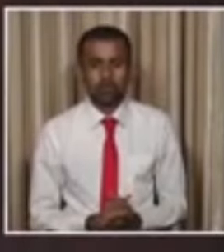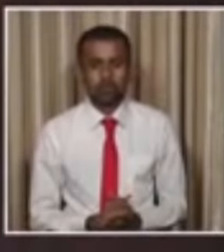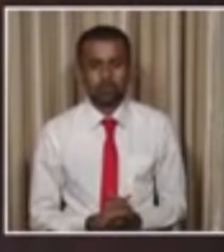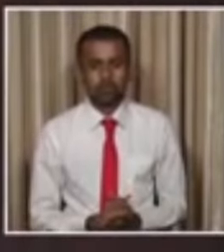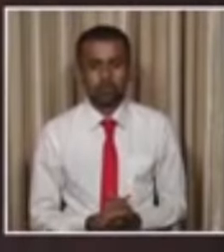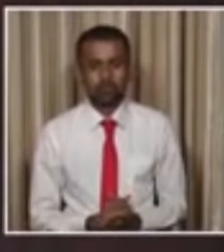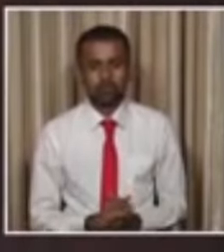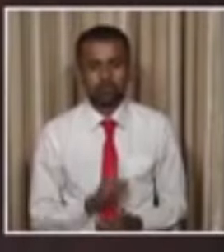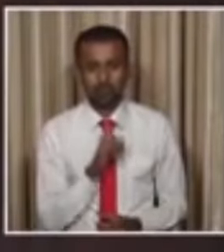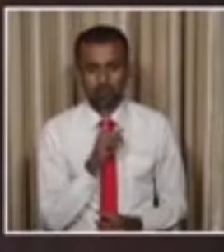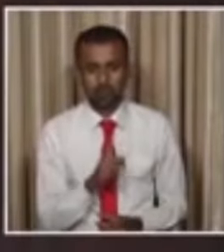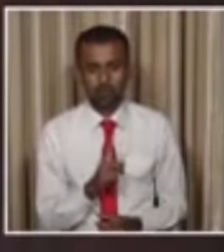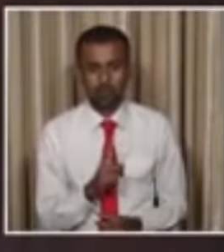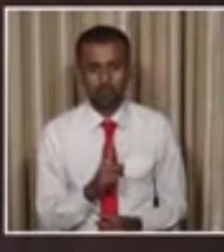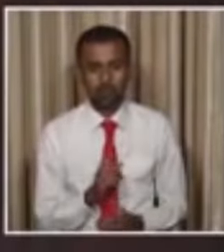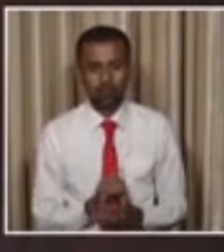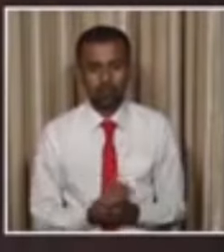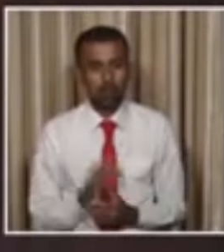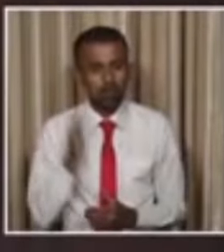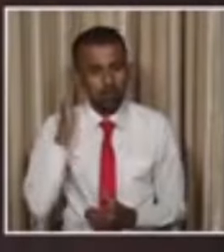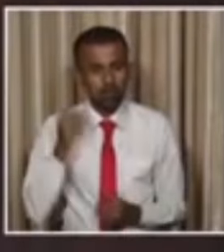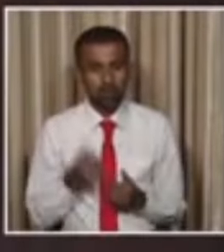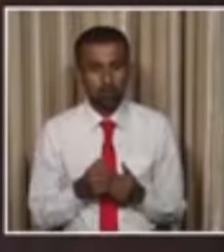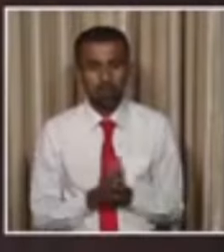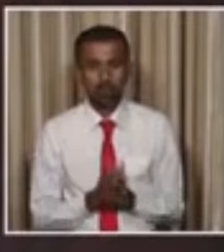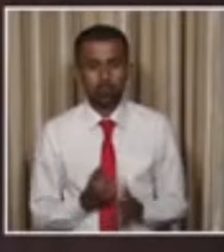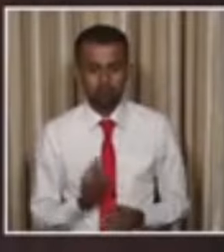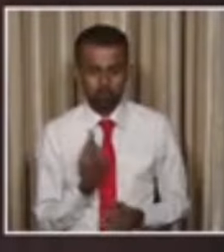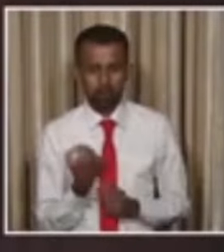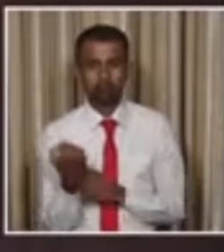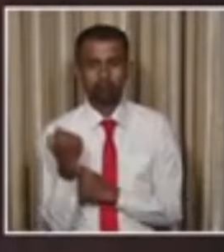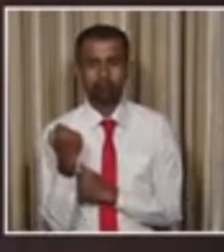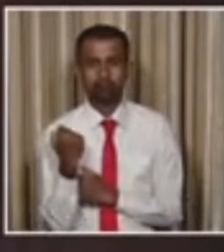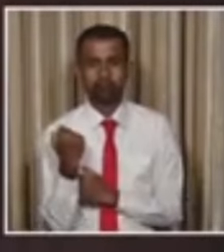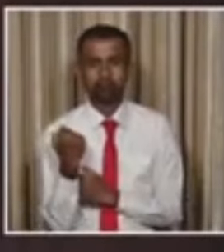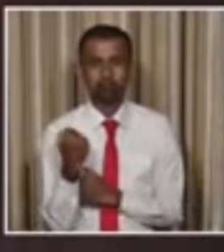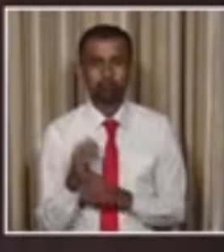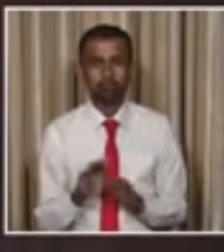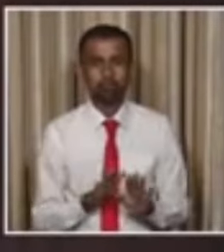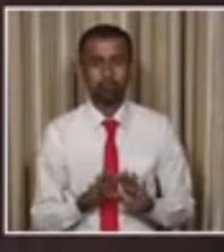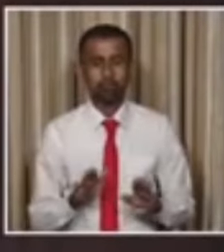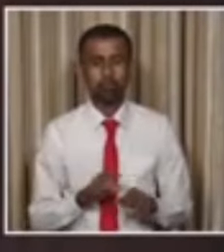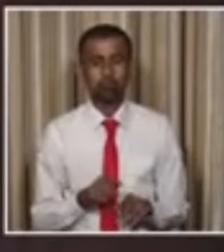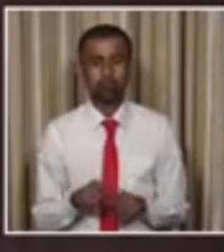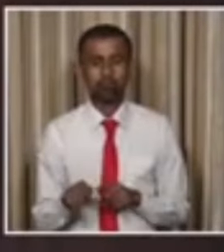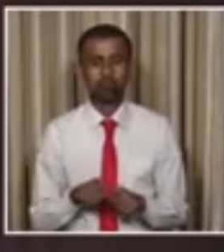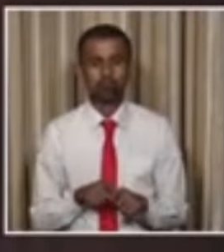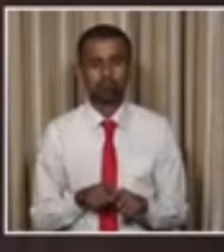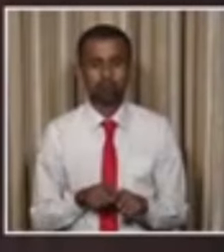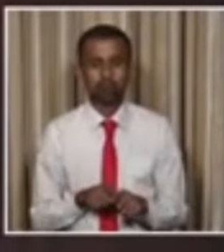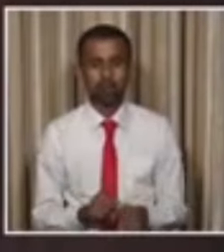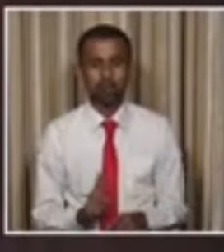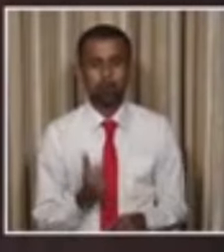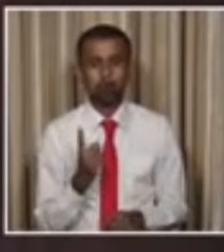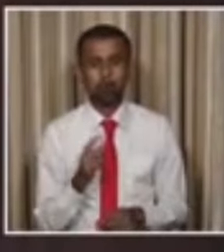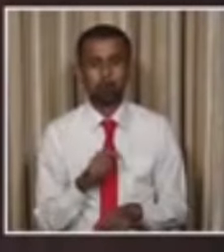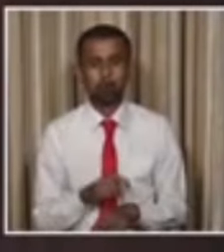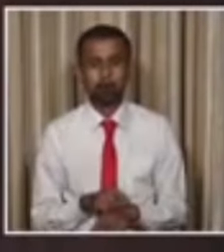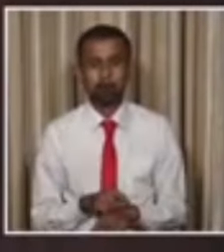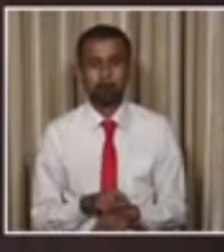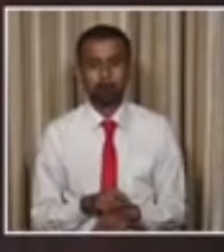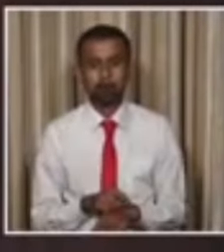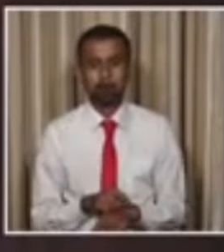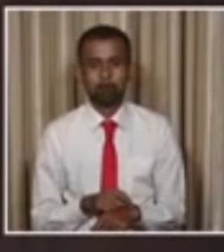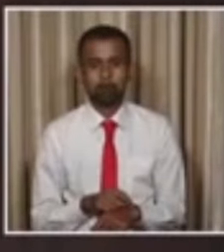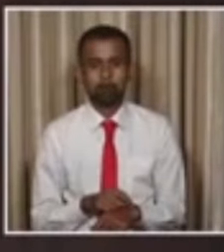මන්ත්‍රීතුමනි, මම කියන්න කැමති ඇය තමන්ගේ තනි බලයට මේක පාලනය කර දන්න ඇවිල්ලා තියෙනවා. දැන් අද පළවෙනි වතාවට